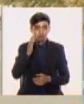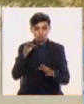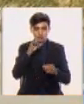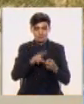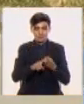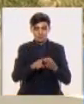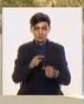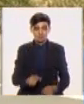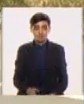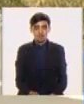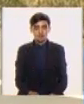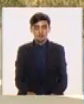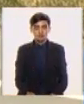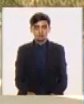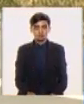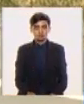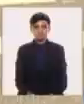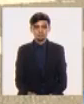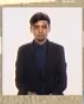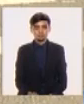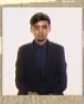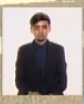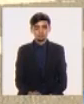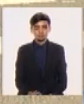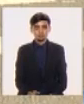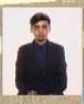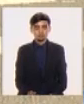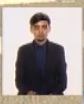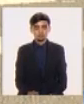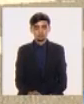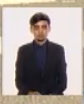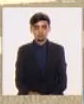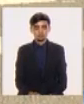будущее. Нургали Карабаев, Думан Сулейменов, Информбюро, Алматы.